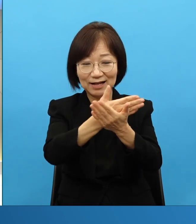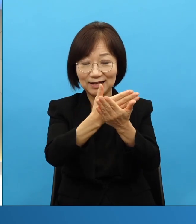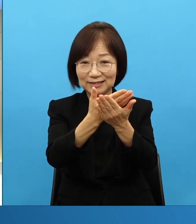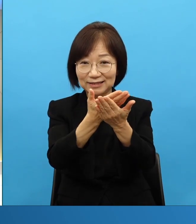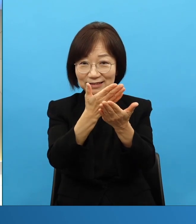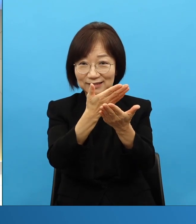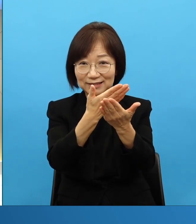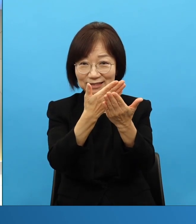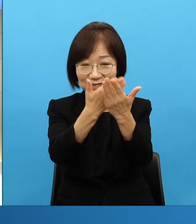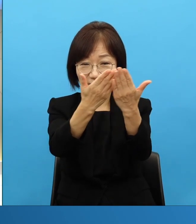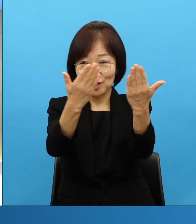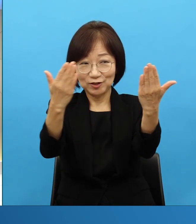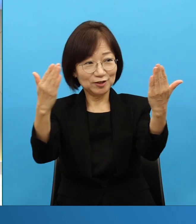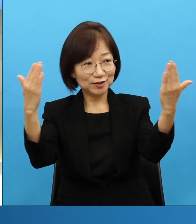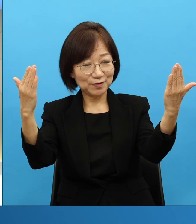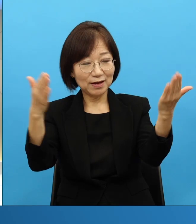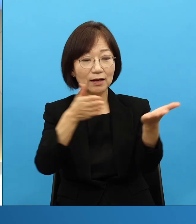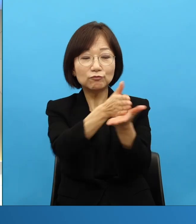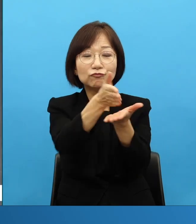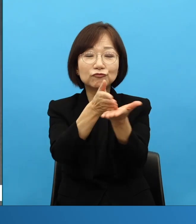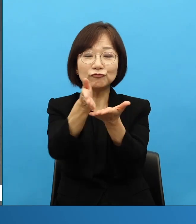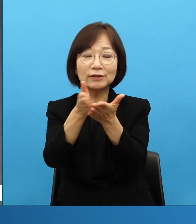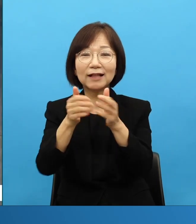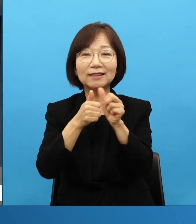작품씩 최종 7작품이 선발됐습니다.